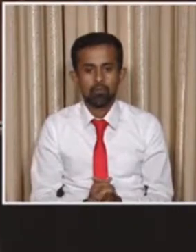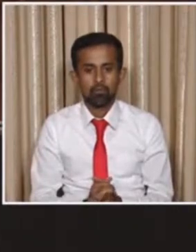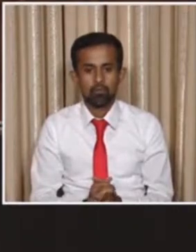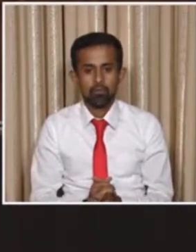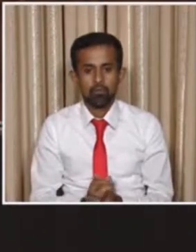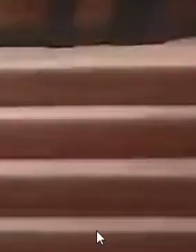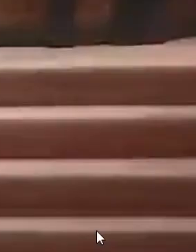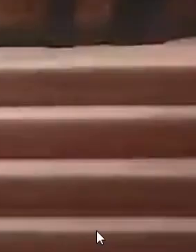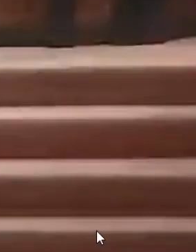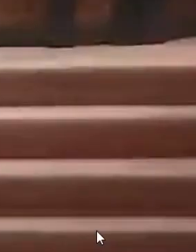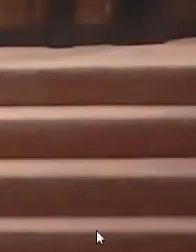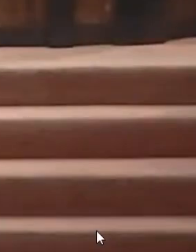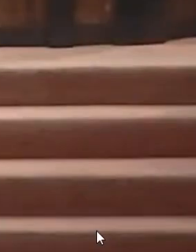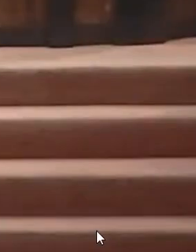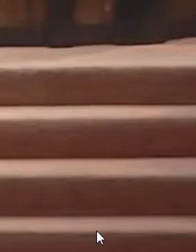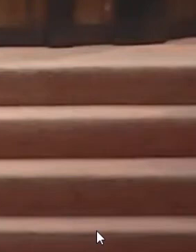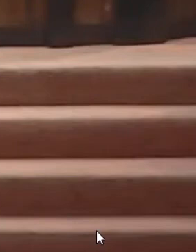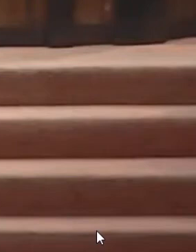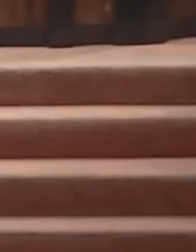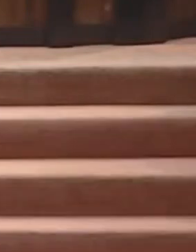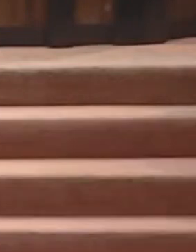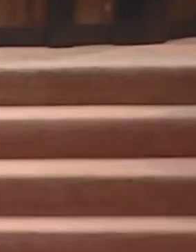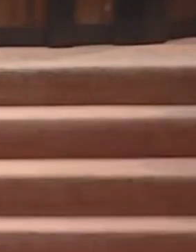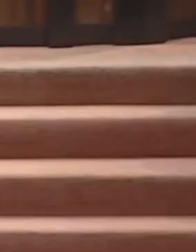විනාඩි 10කට කල් තබනවා.